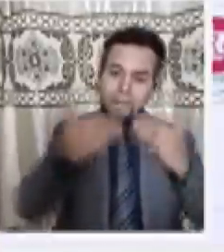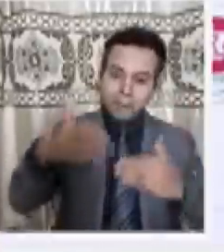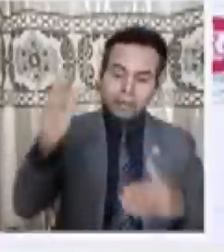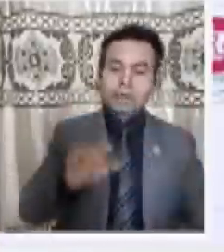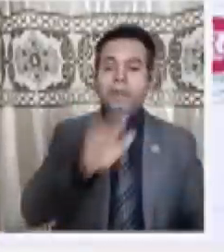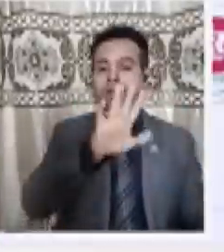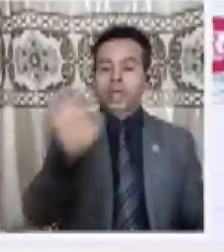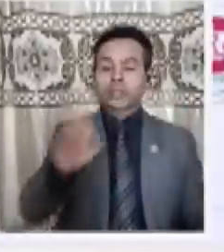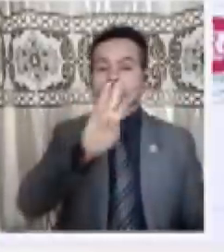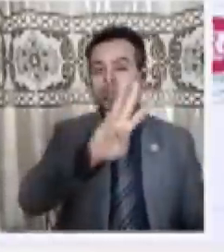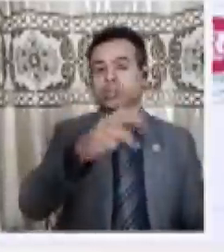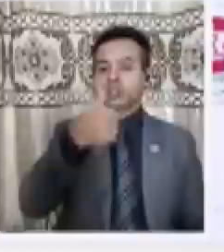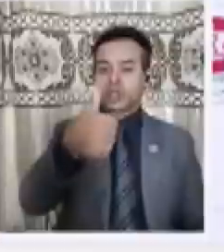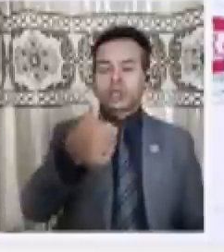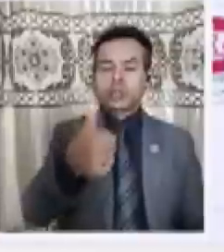536 জন।